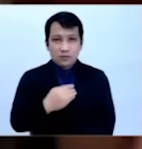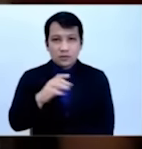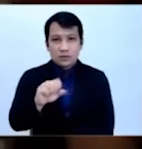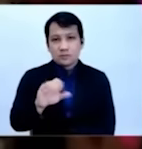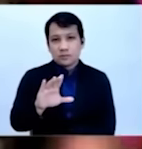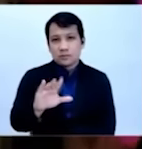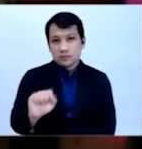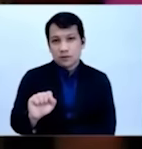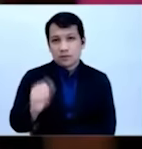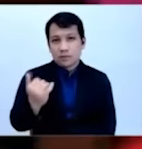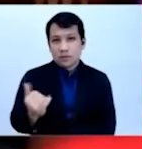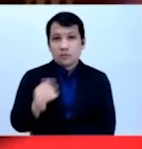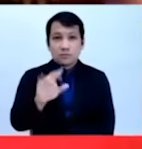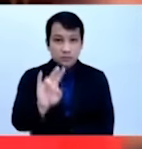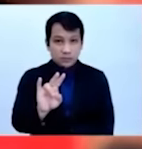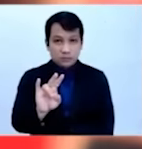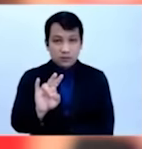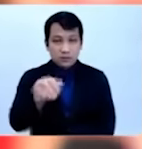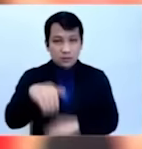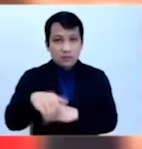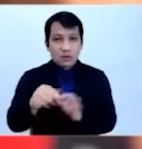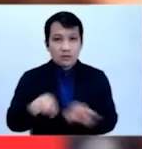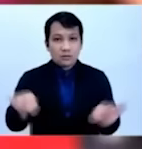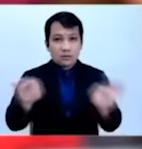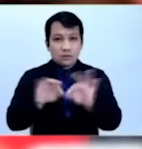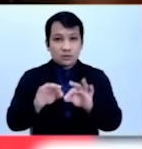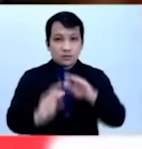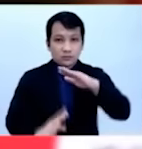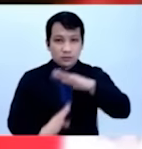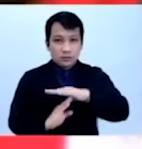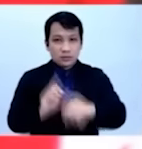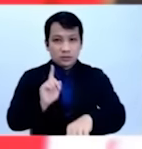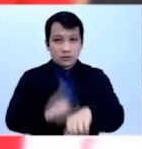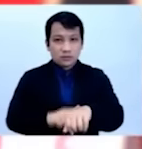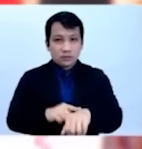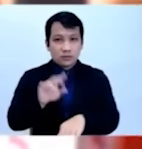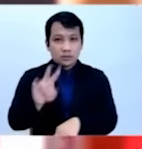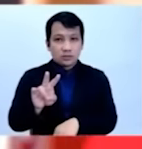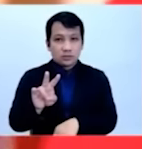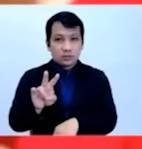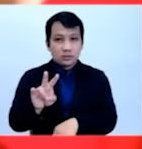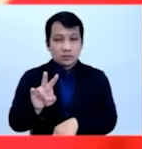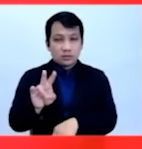nga, 7 p.m. ay dapat, curfew hour nila, dapat around 7 p.m.